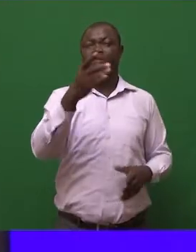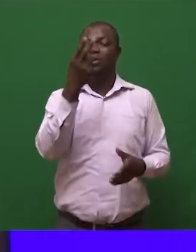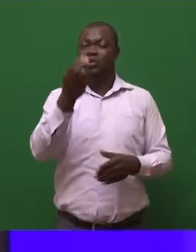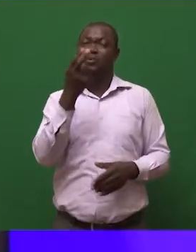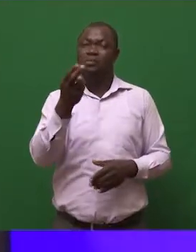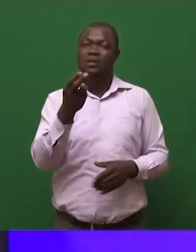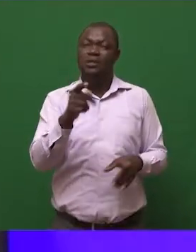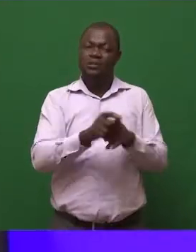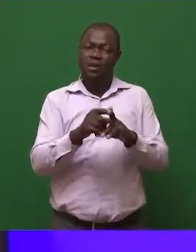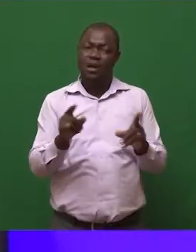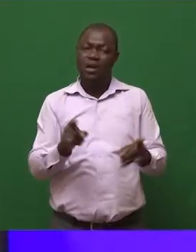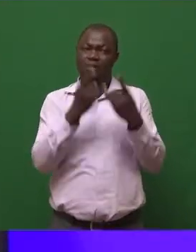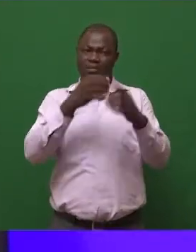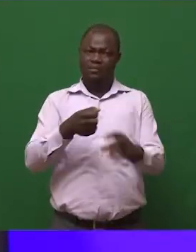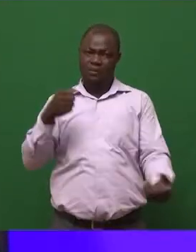kombi iyoyo yakanzi